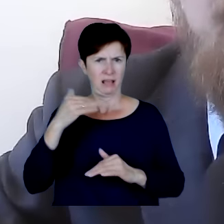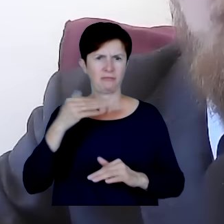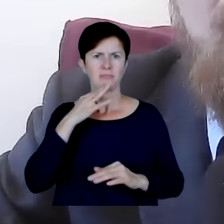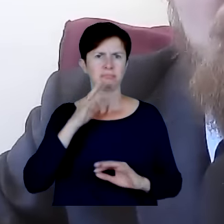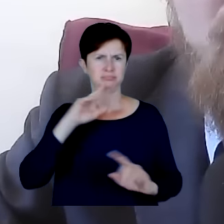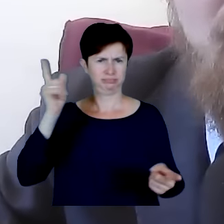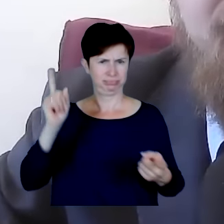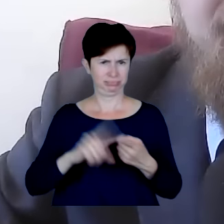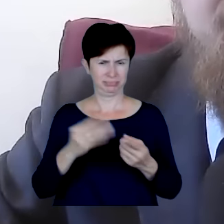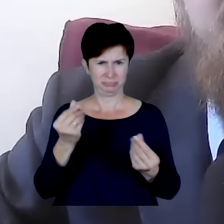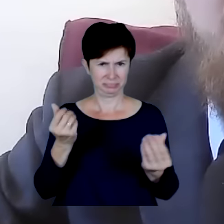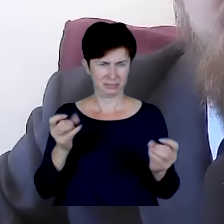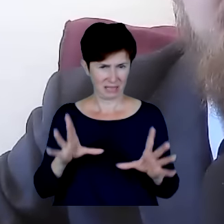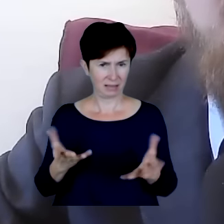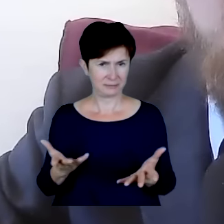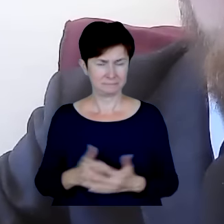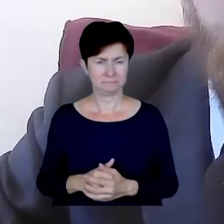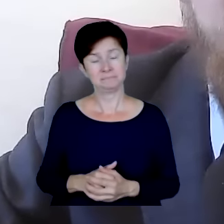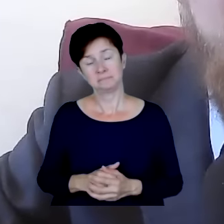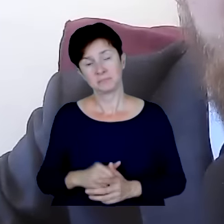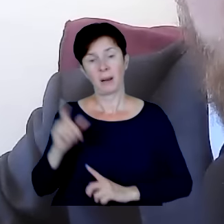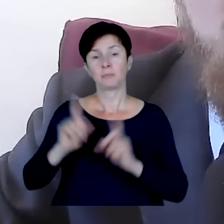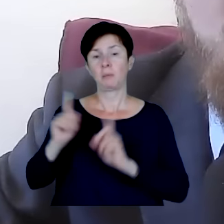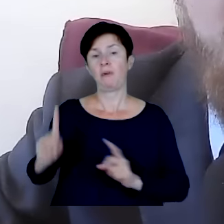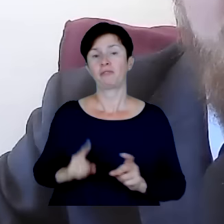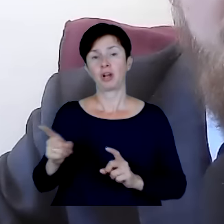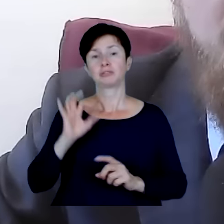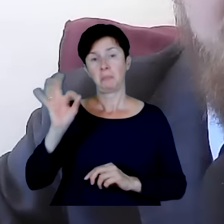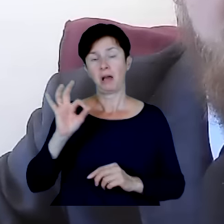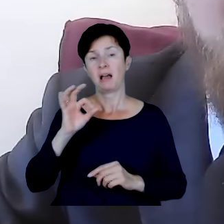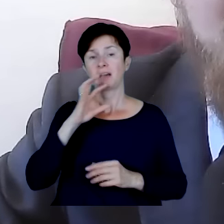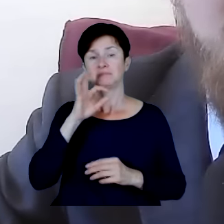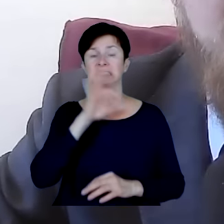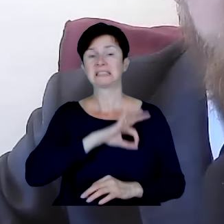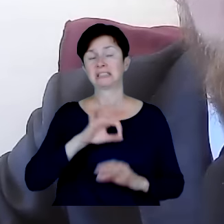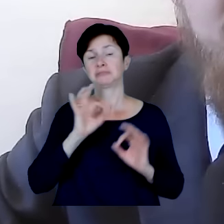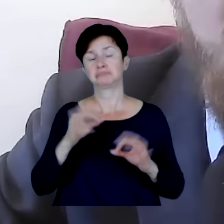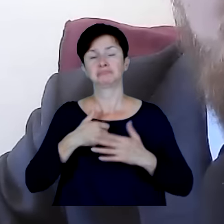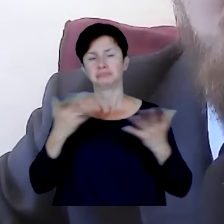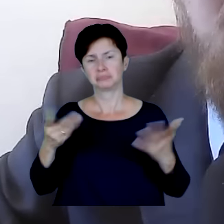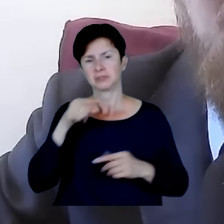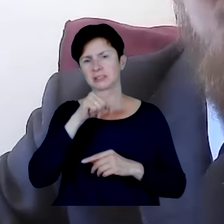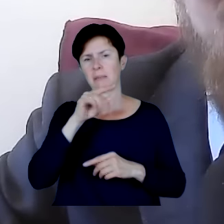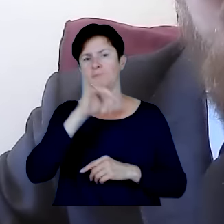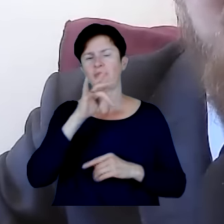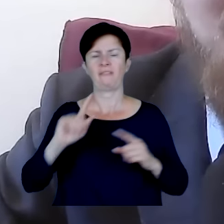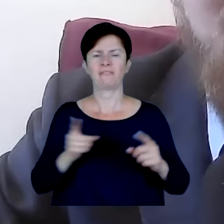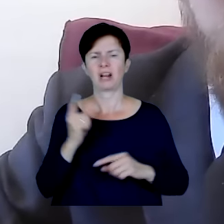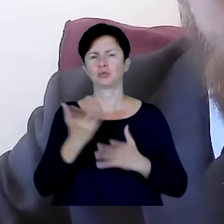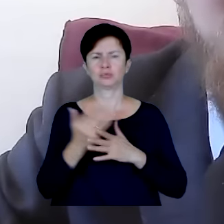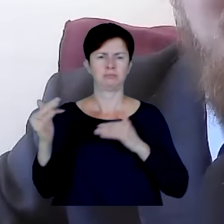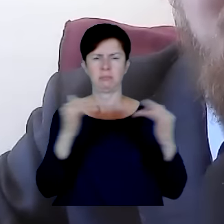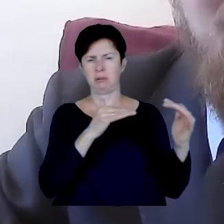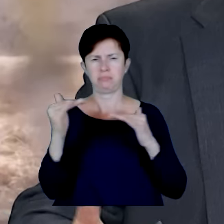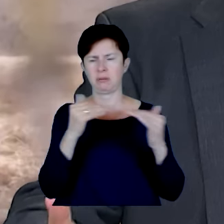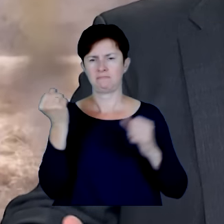No wie pan, to czy przemysł francuski na tym zyskiwał, to na ten temat toczą się również w samej Francji od lat bardzo duże spory, ponieważ to zależy jacy. A przynajmniej